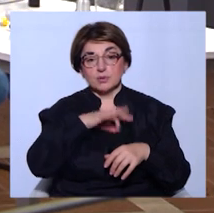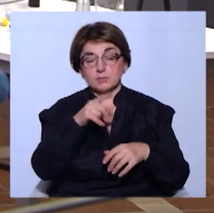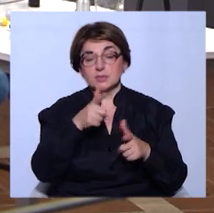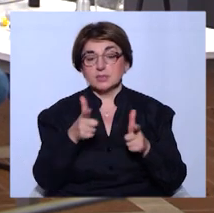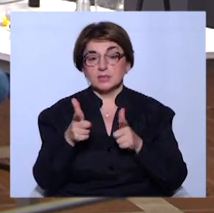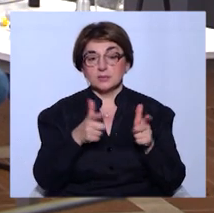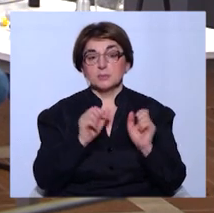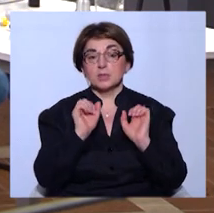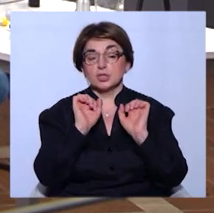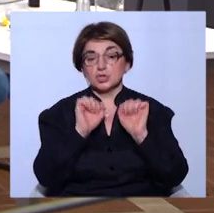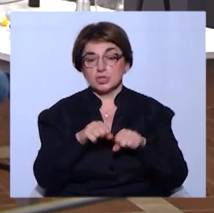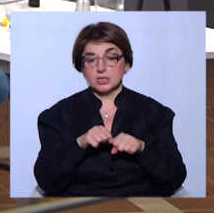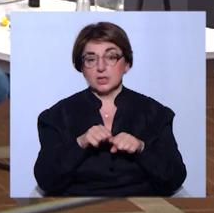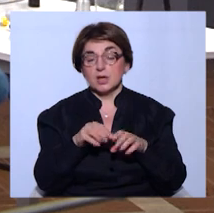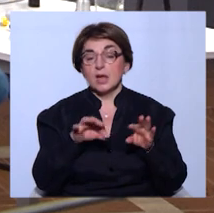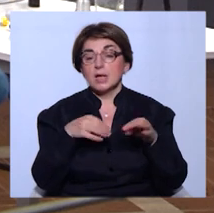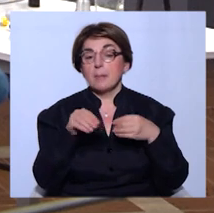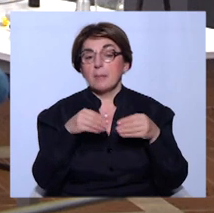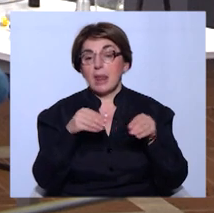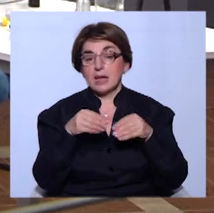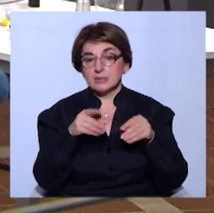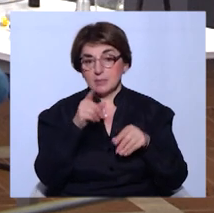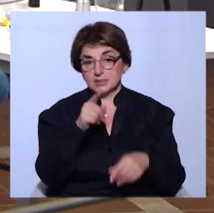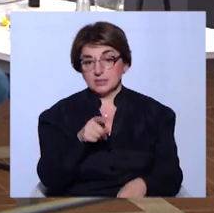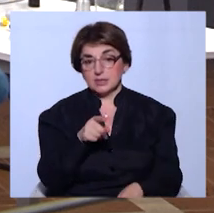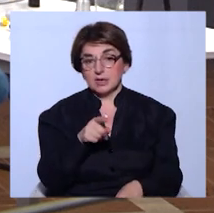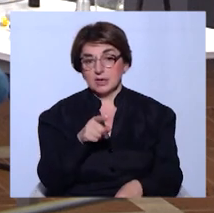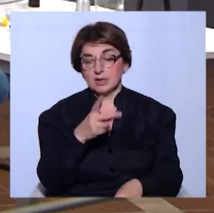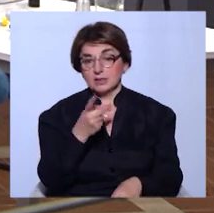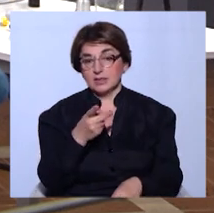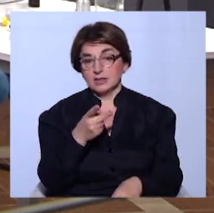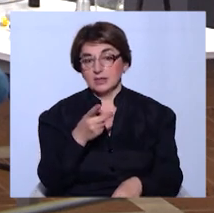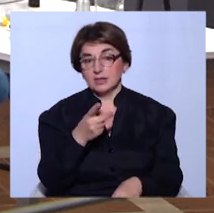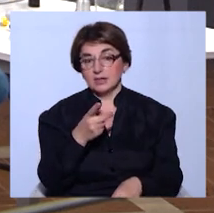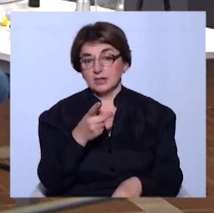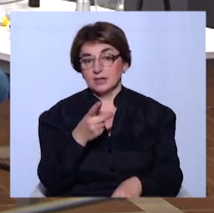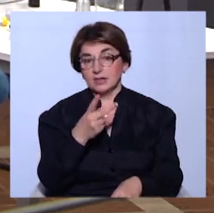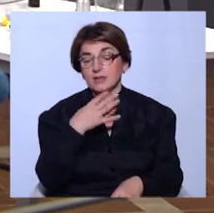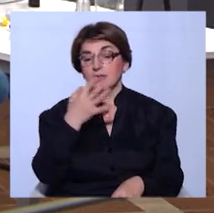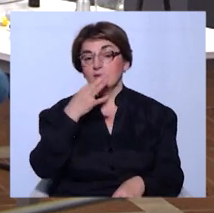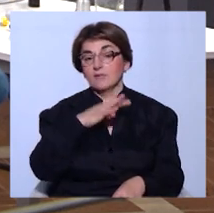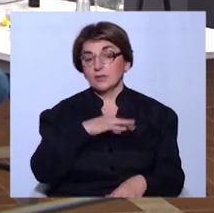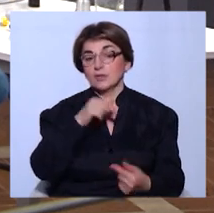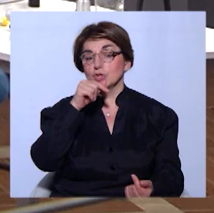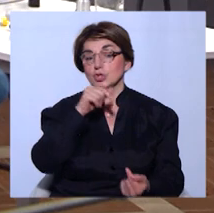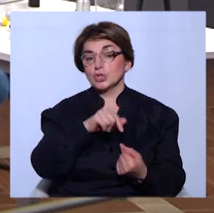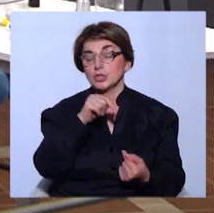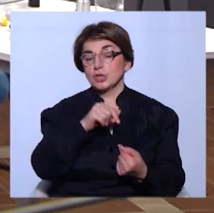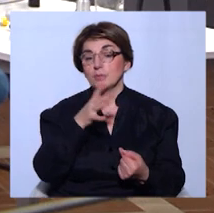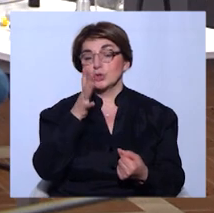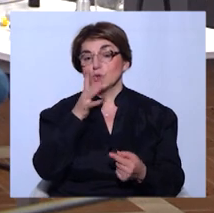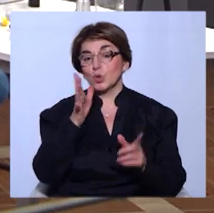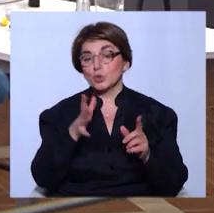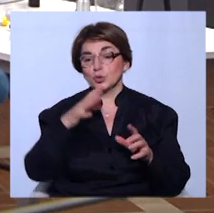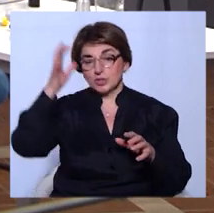გახდა პოლიეთილენისაგან და ვიყენებთ შესაბამის პერიოდშიც, აი ესეც